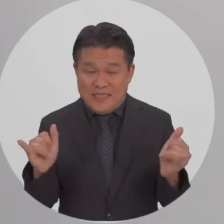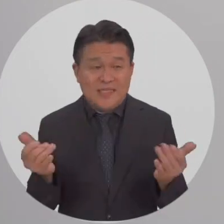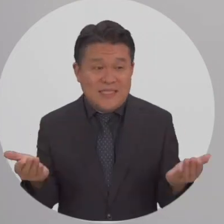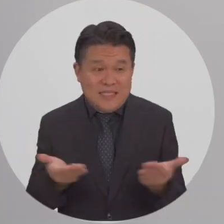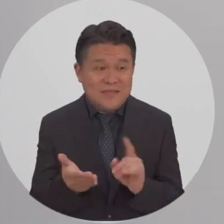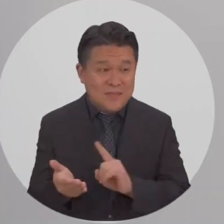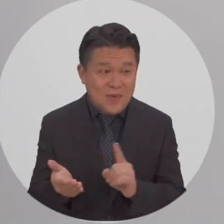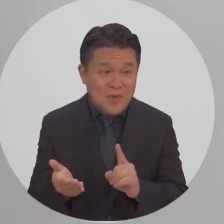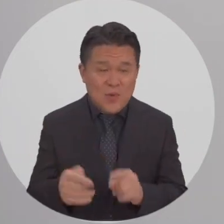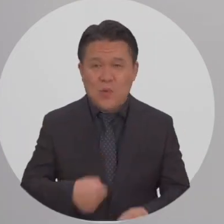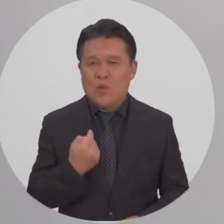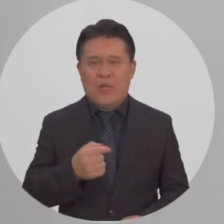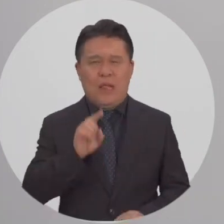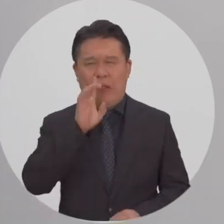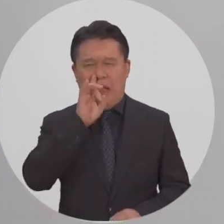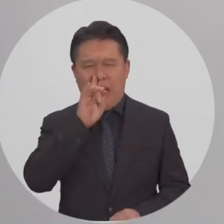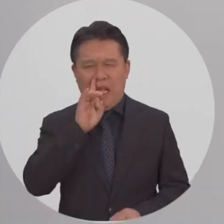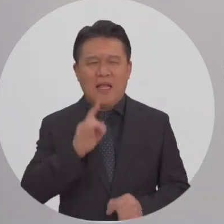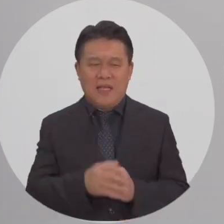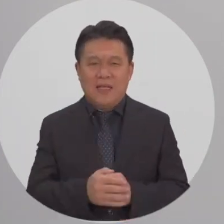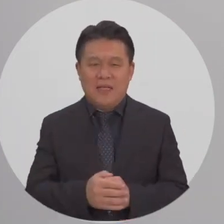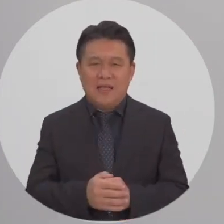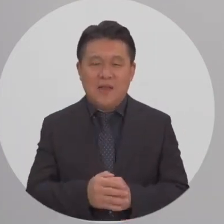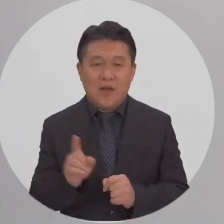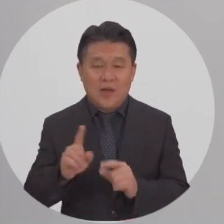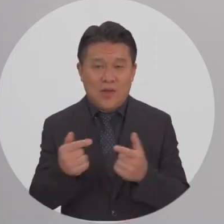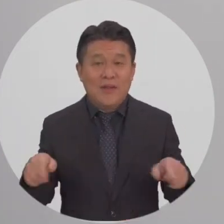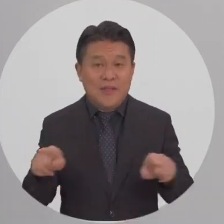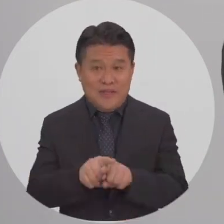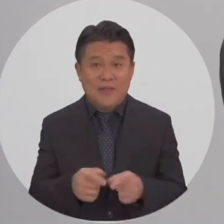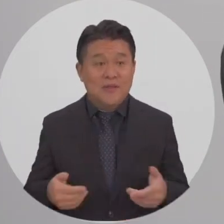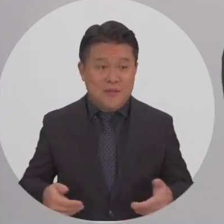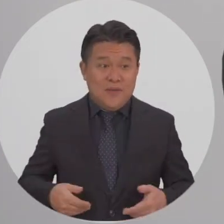일은 혼자서 할 수가 없는